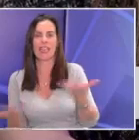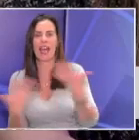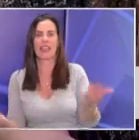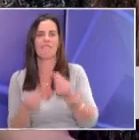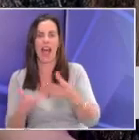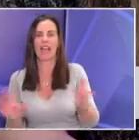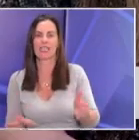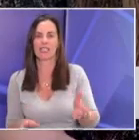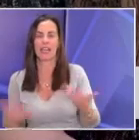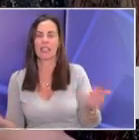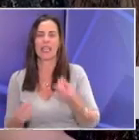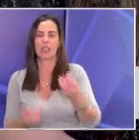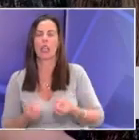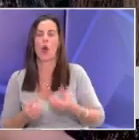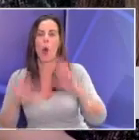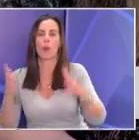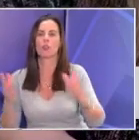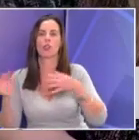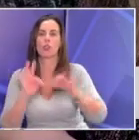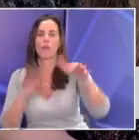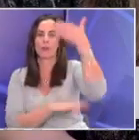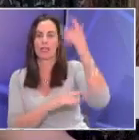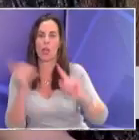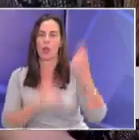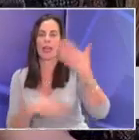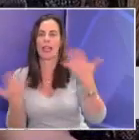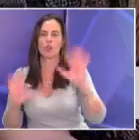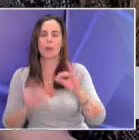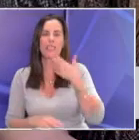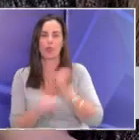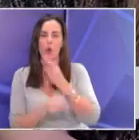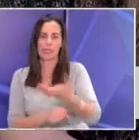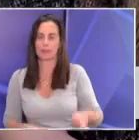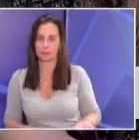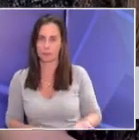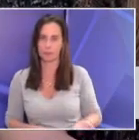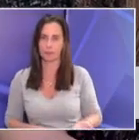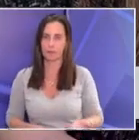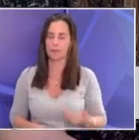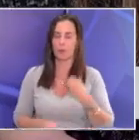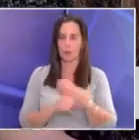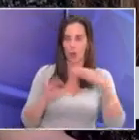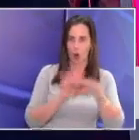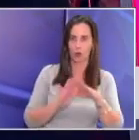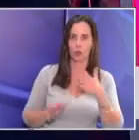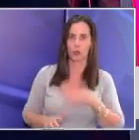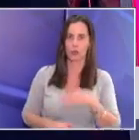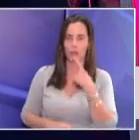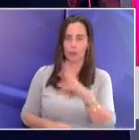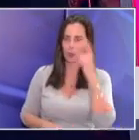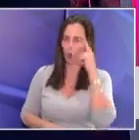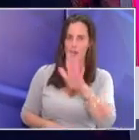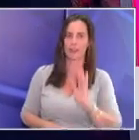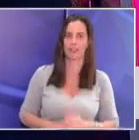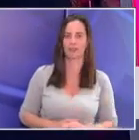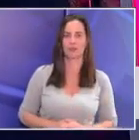אין דבר כזה. רגע, יובל. אין יצירת אומנות שבה שורפים את הדגל. זה לא קורה, אין שום ישראלי שיוצר יצירה כזאת. אני עושה חוק, ואני רוצה שיובל תגיד רגע מה היא